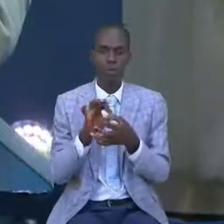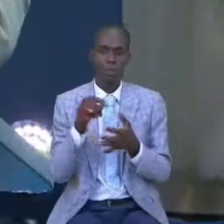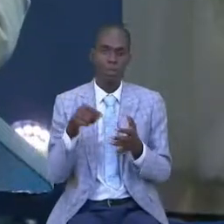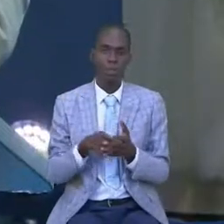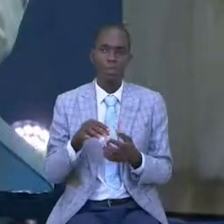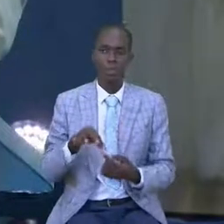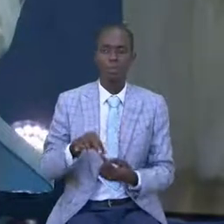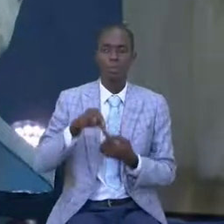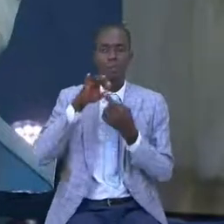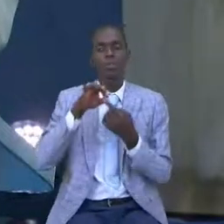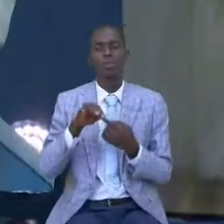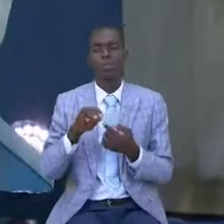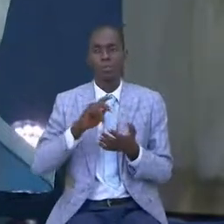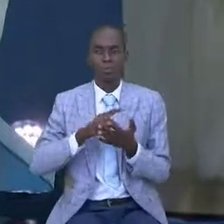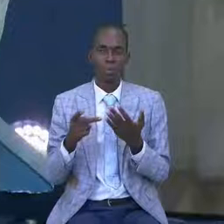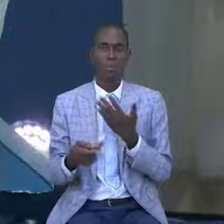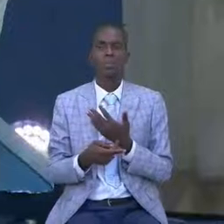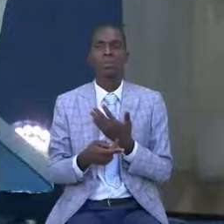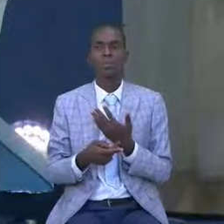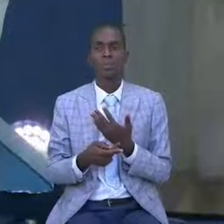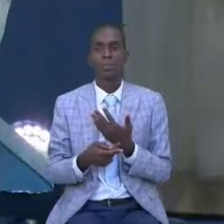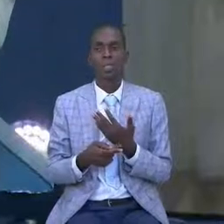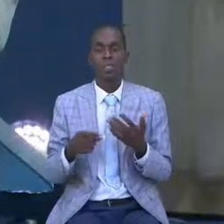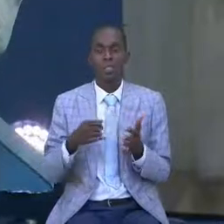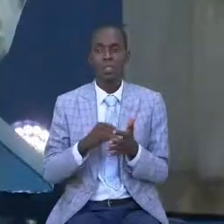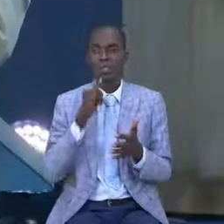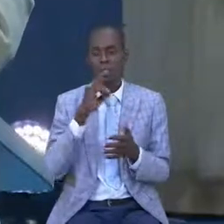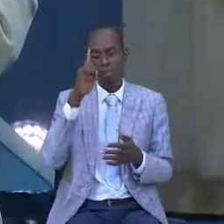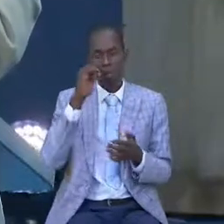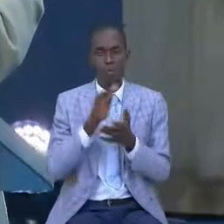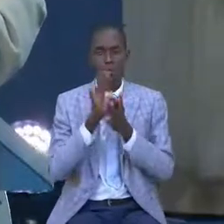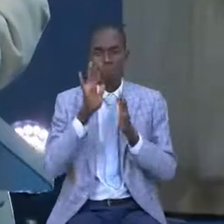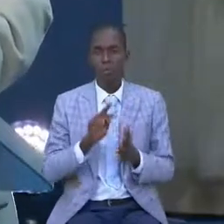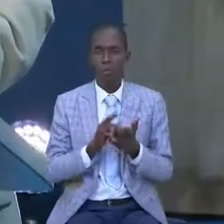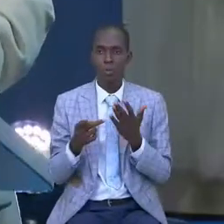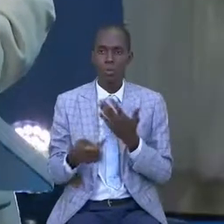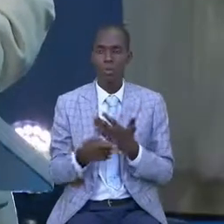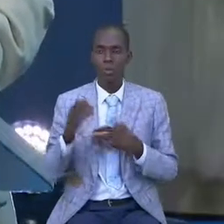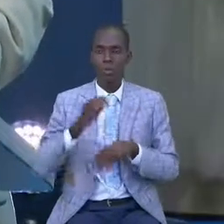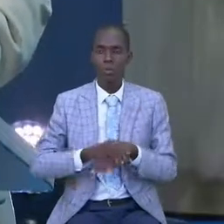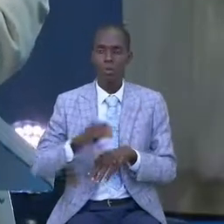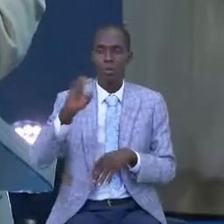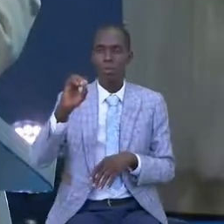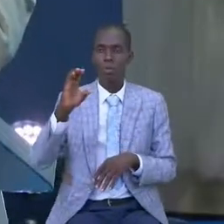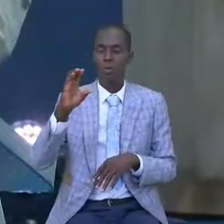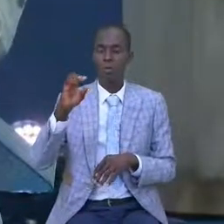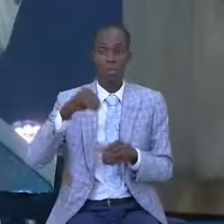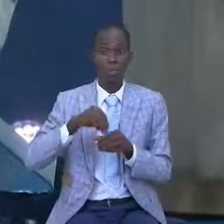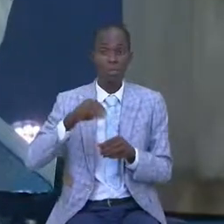Le surintendant serait très ravi de vous voir faire partie